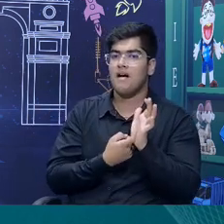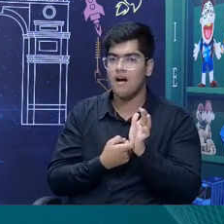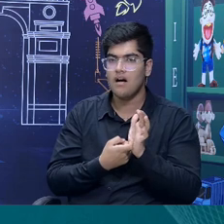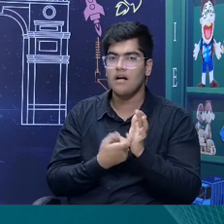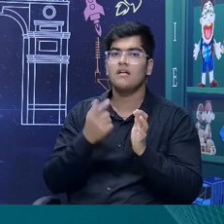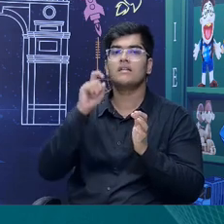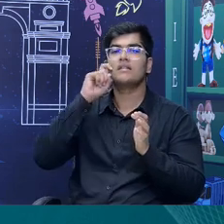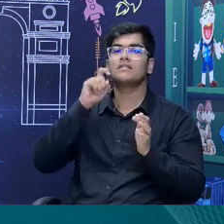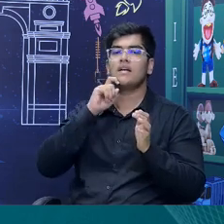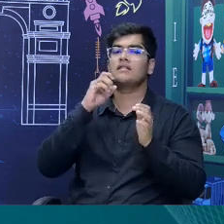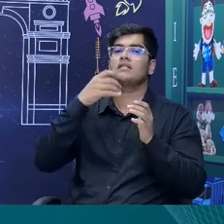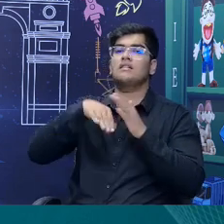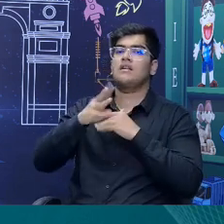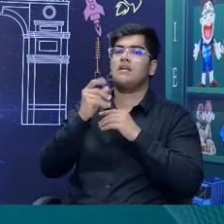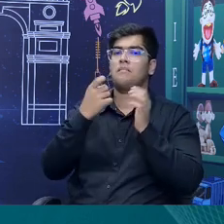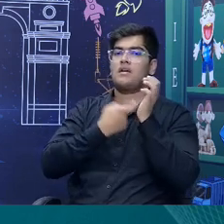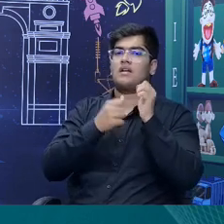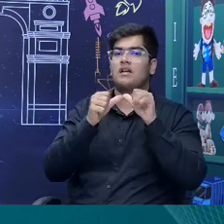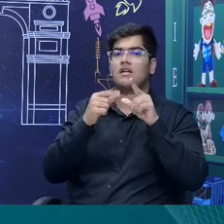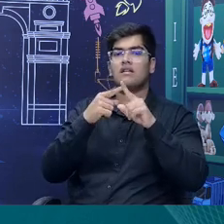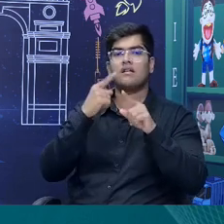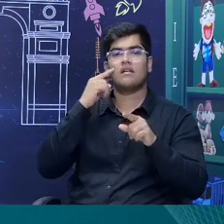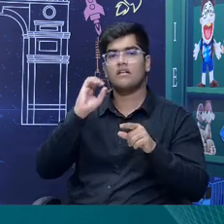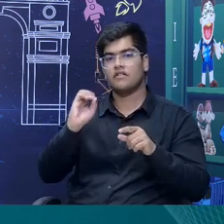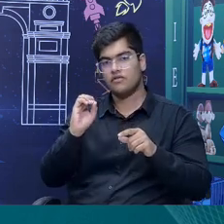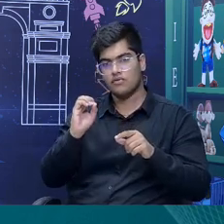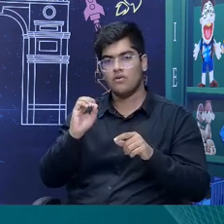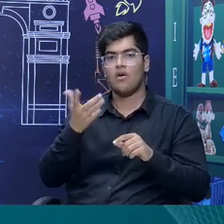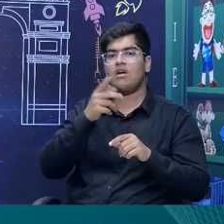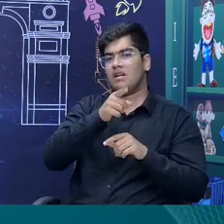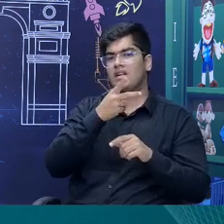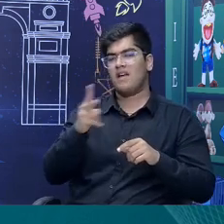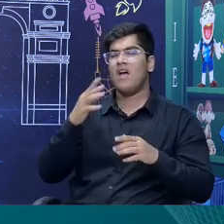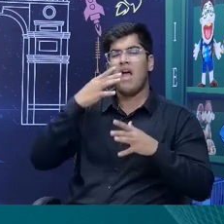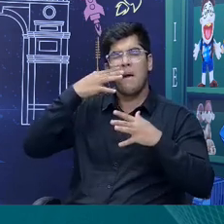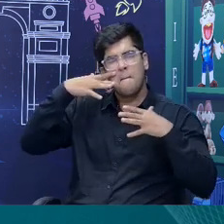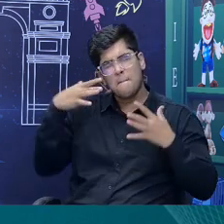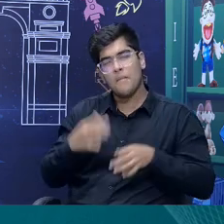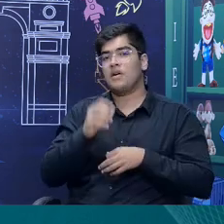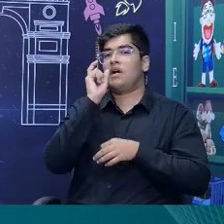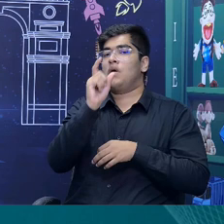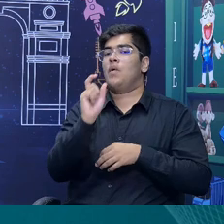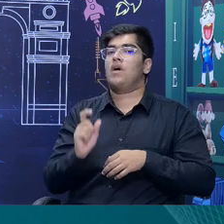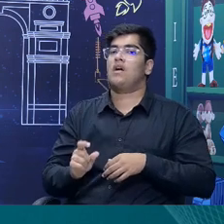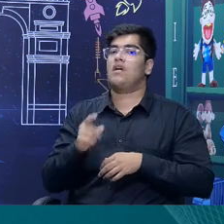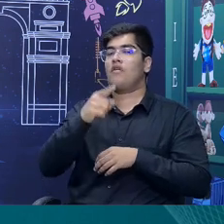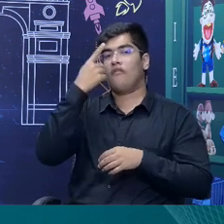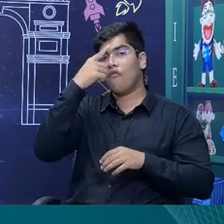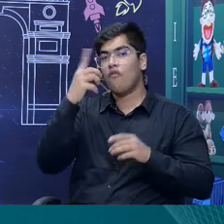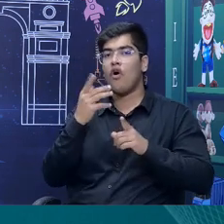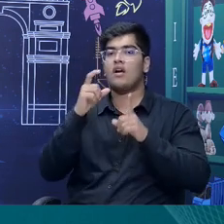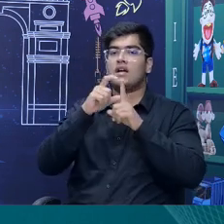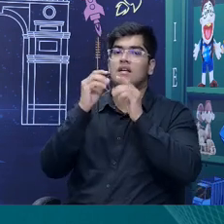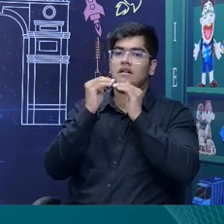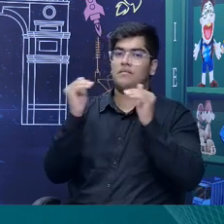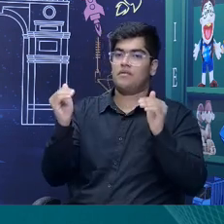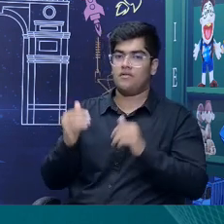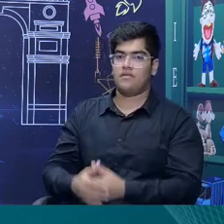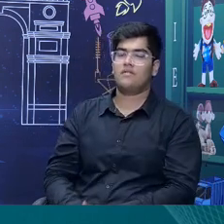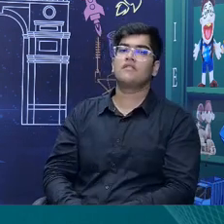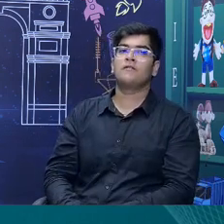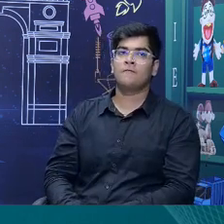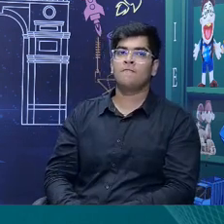रेट जो डीज आर वेरी इंपॉर्टेंट टर्मिनोलॉजी ऑफ डेमोक्रेसी इनफैक्ट जब मैं इसे इंक्लूसिव क्लासरूम में